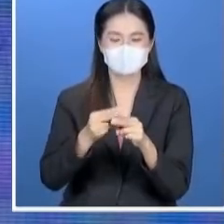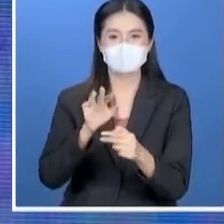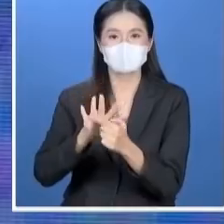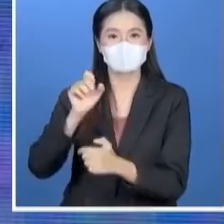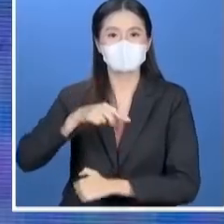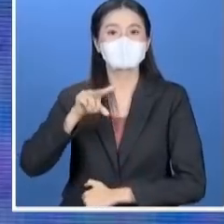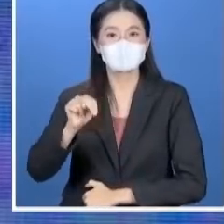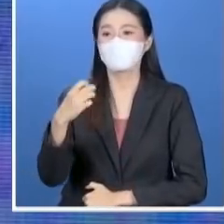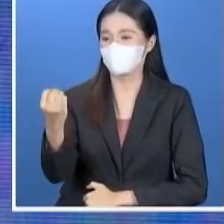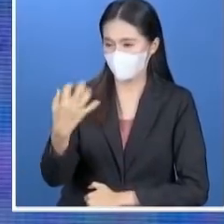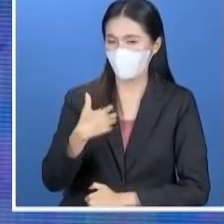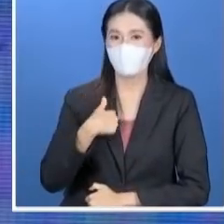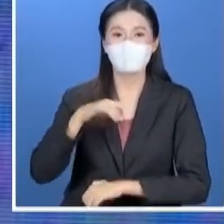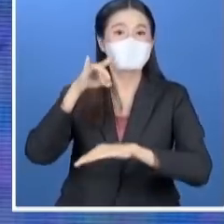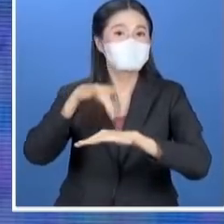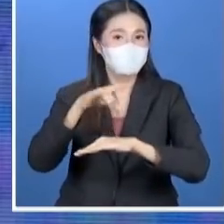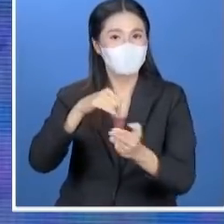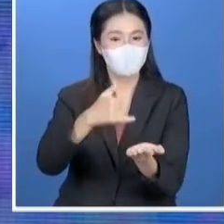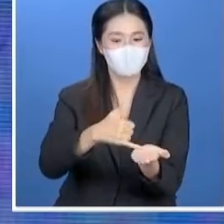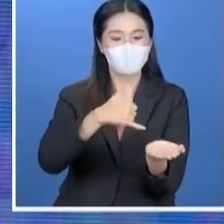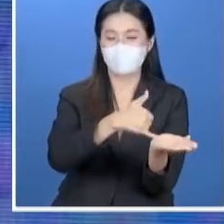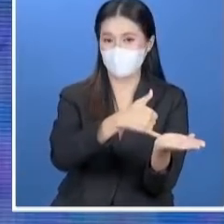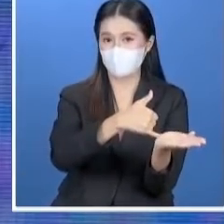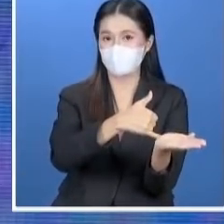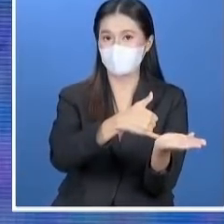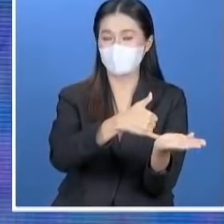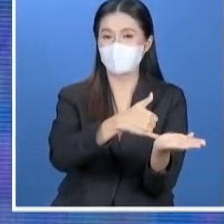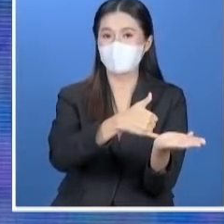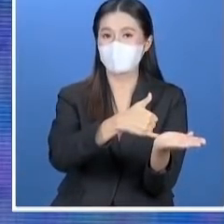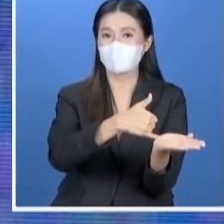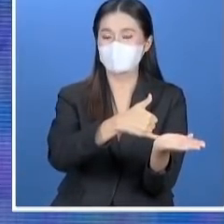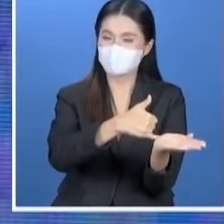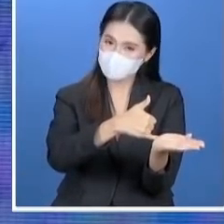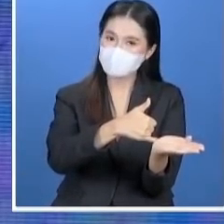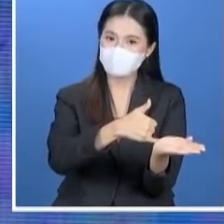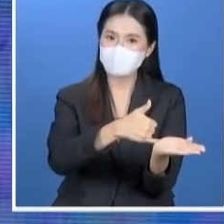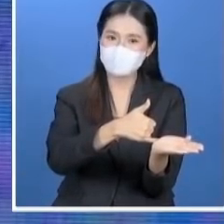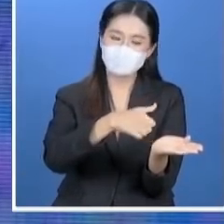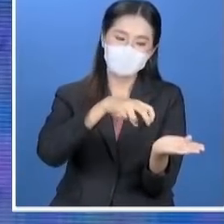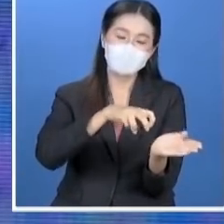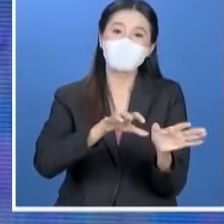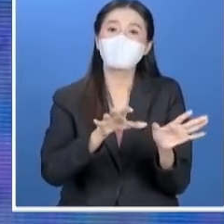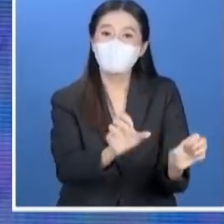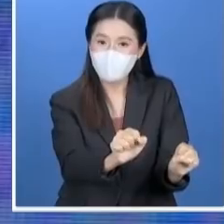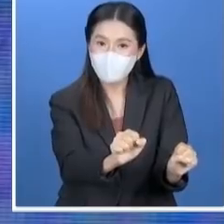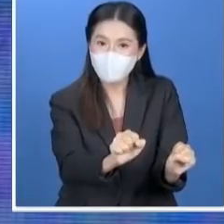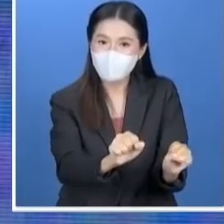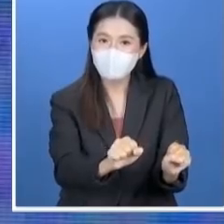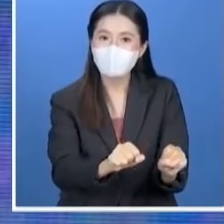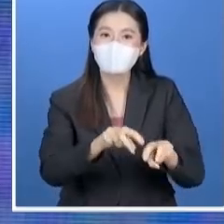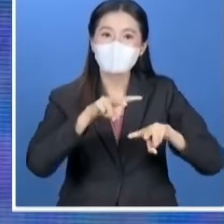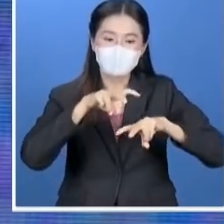ดียวที่บอกว่าคุณแตงโมเดินมาที่ท้ายเรือนะครับแล้วก็มาเกาะขาแล้วก็นั่งลง